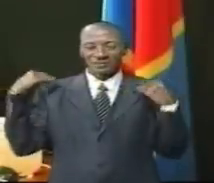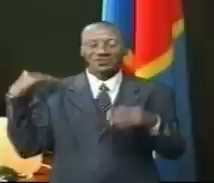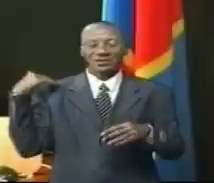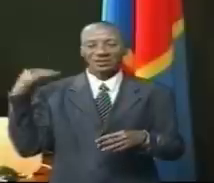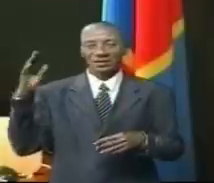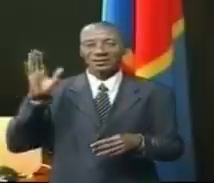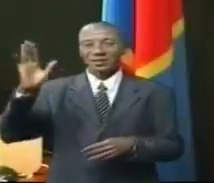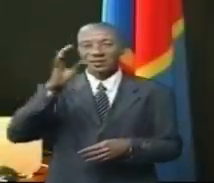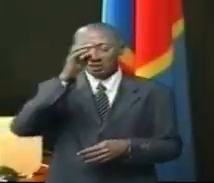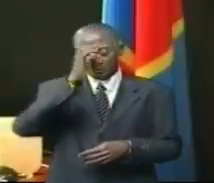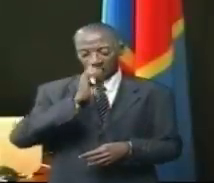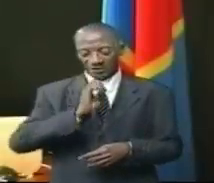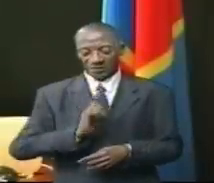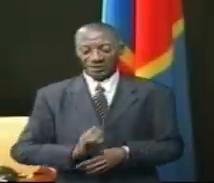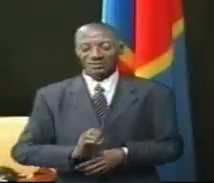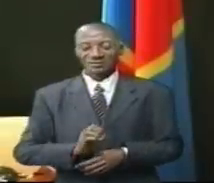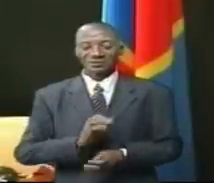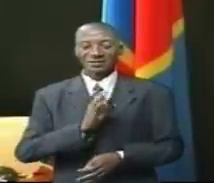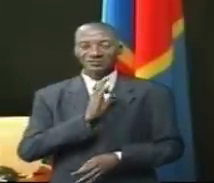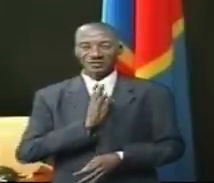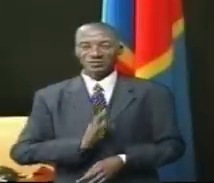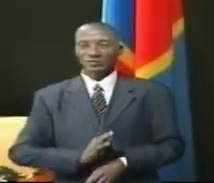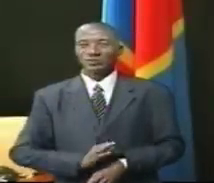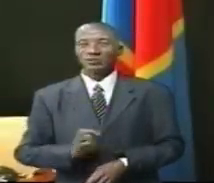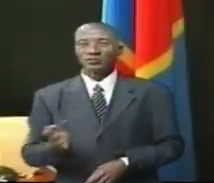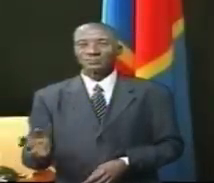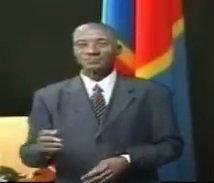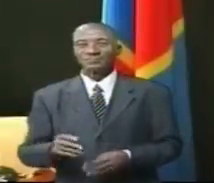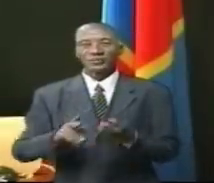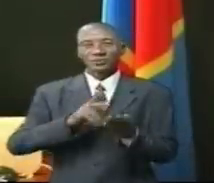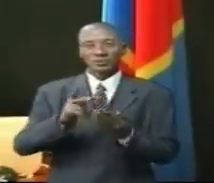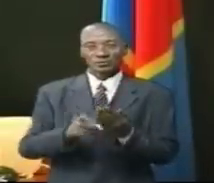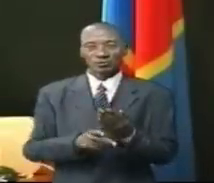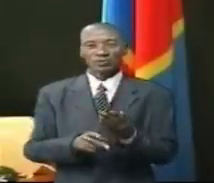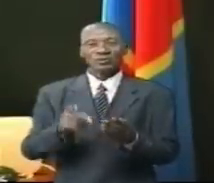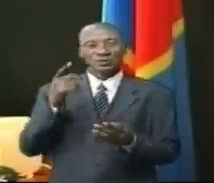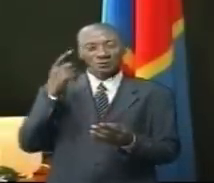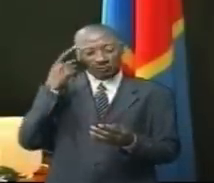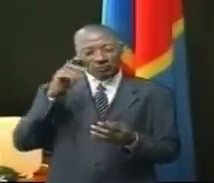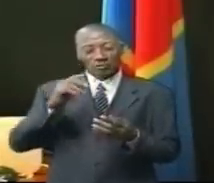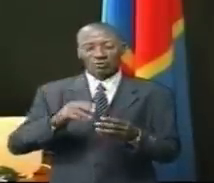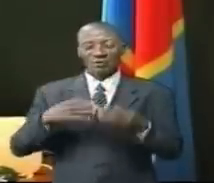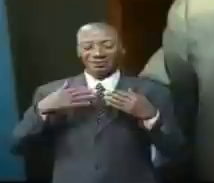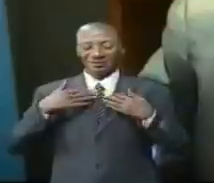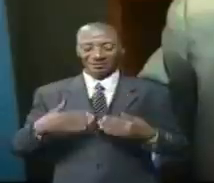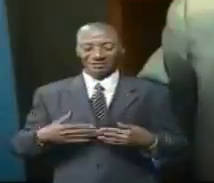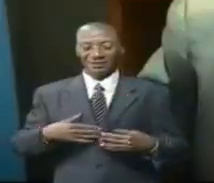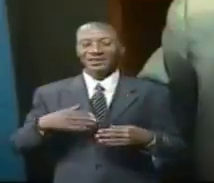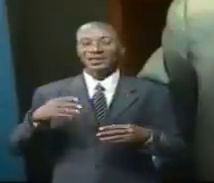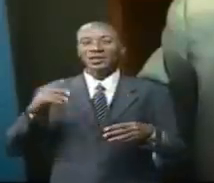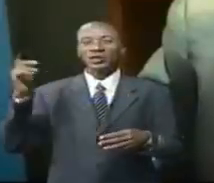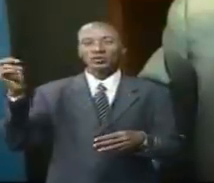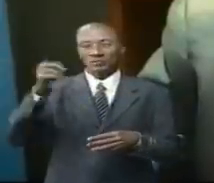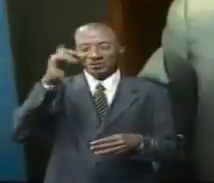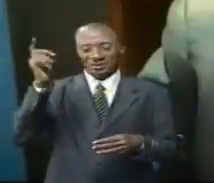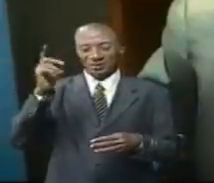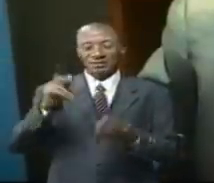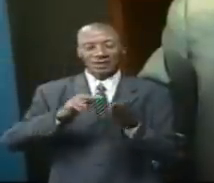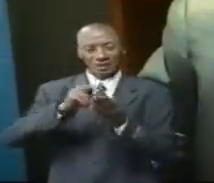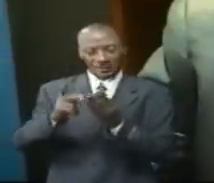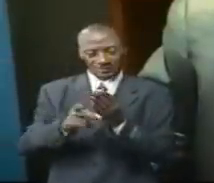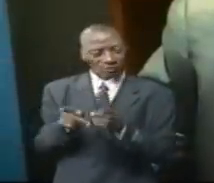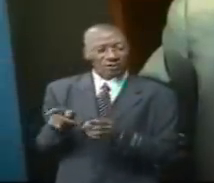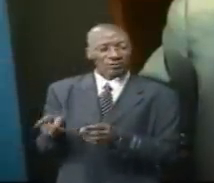Excellence Félix-Antoine Tshisekedi Tshilombo, le programme de couverture santé universelle. Ce programme